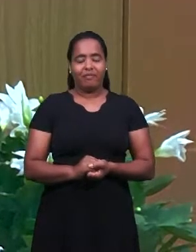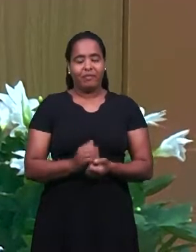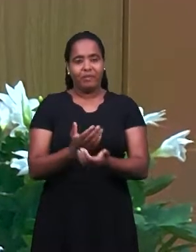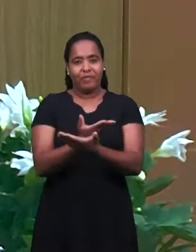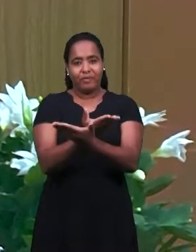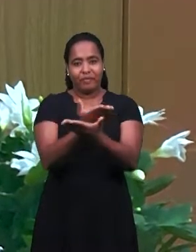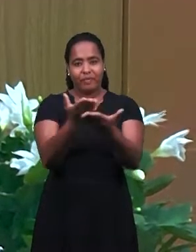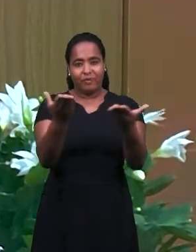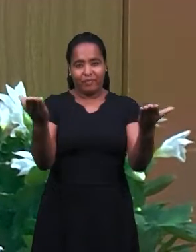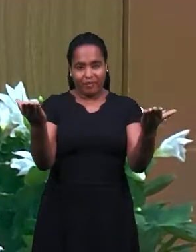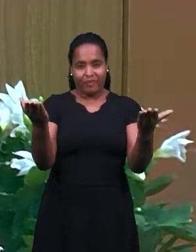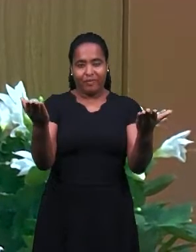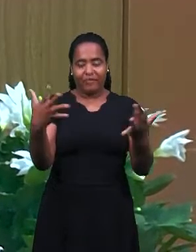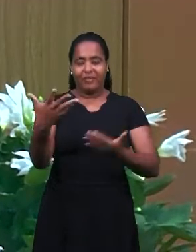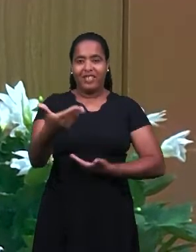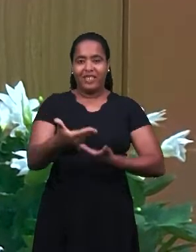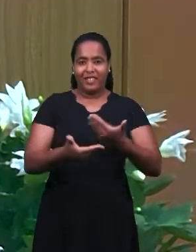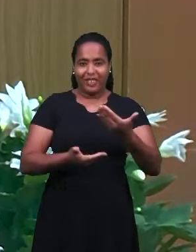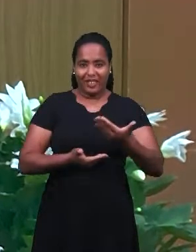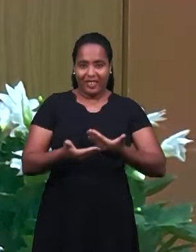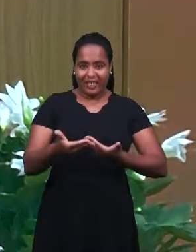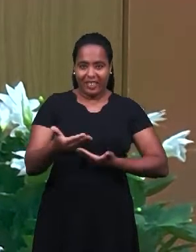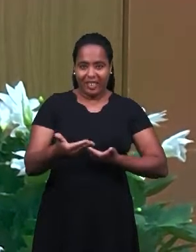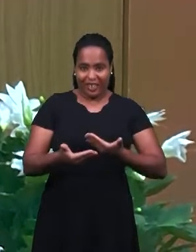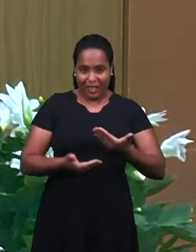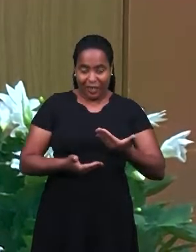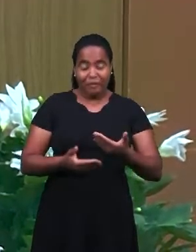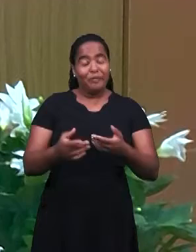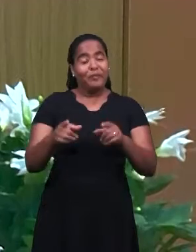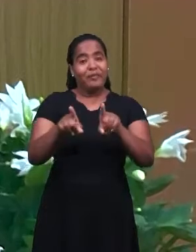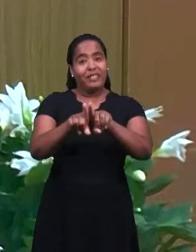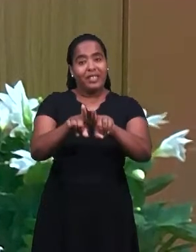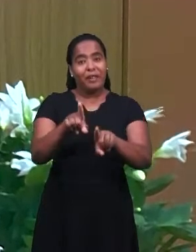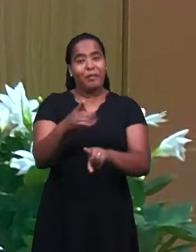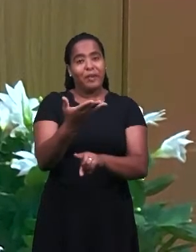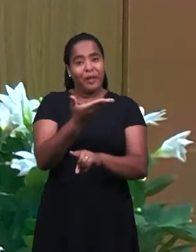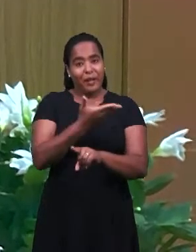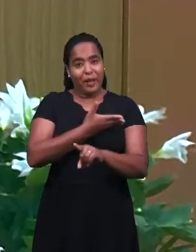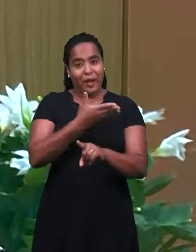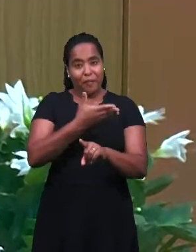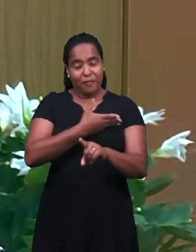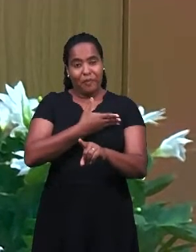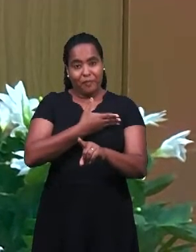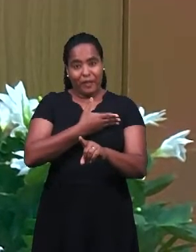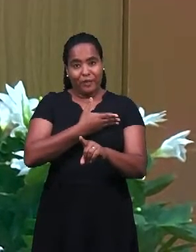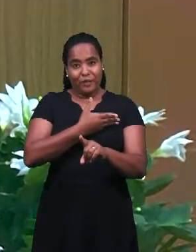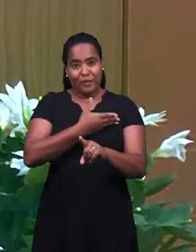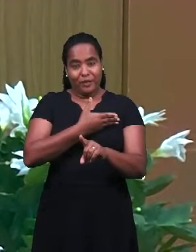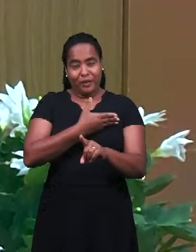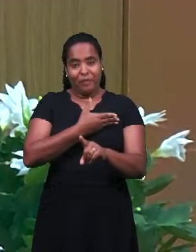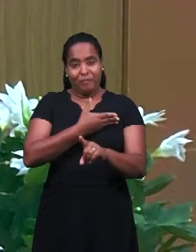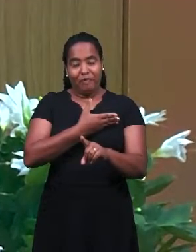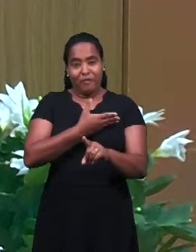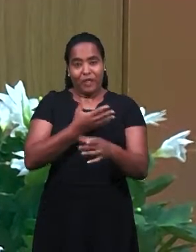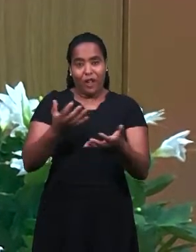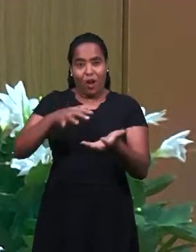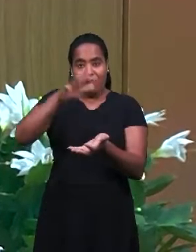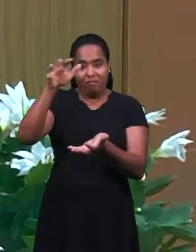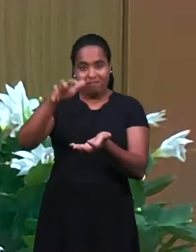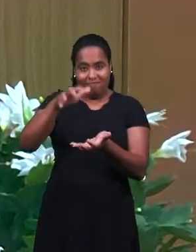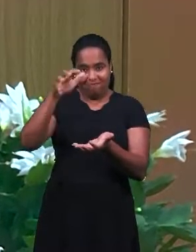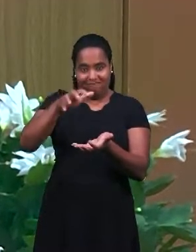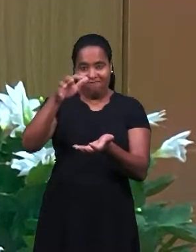Я приветствую всех наших братьев и сестер и друзей наших, которые подключились к нам.